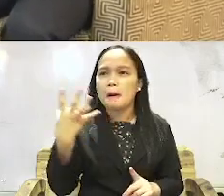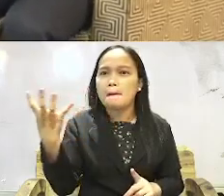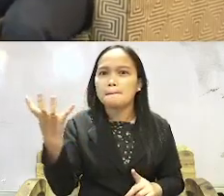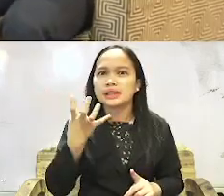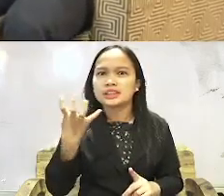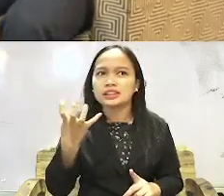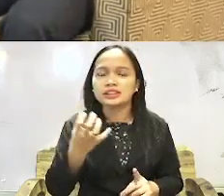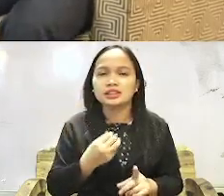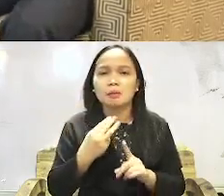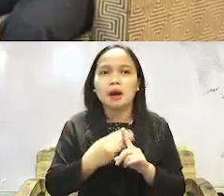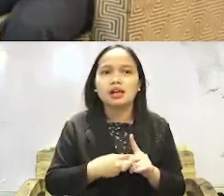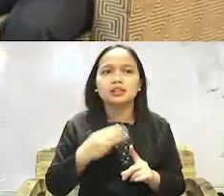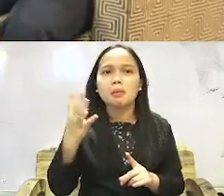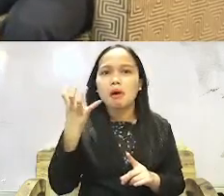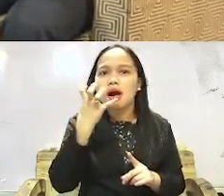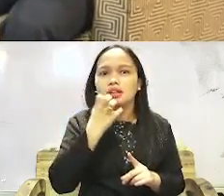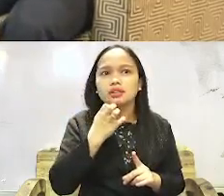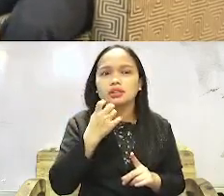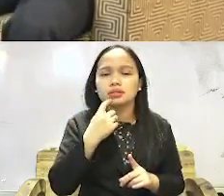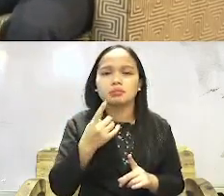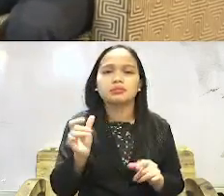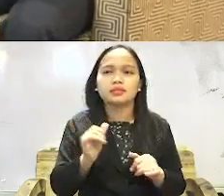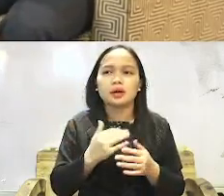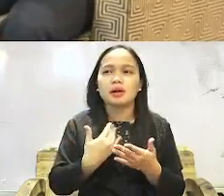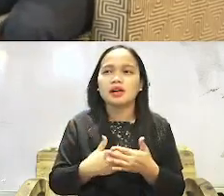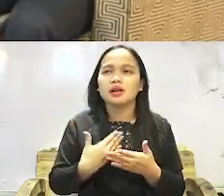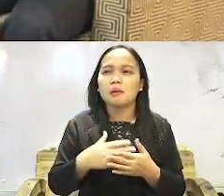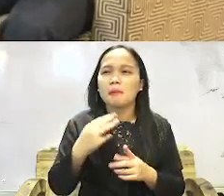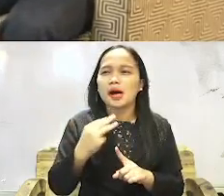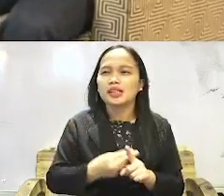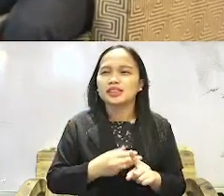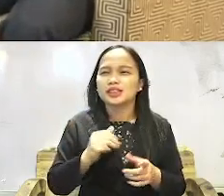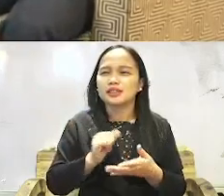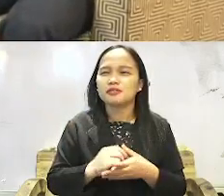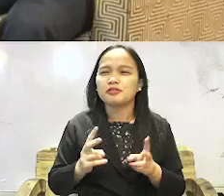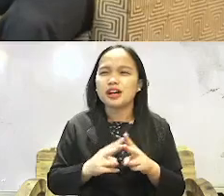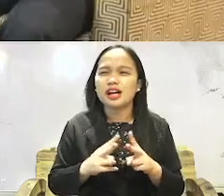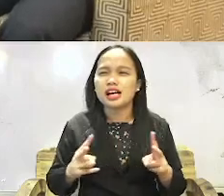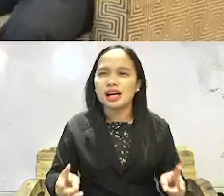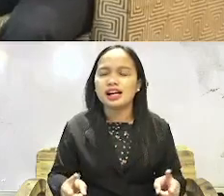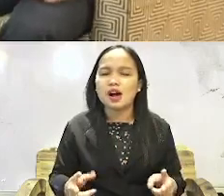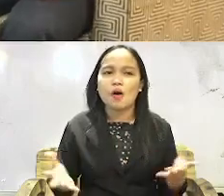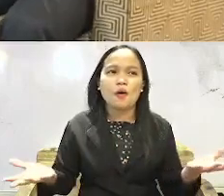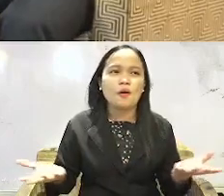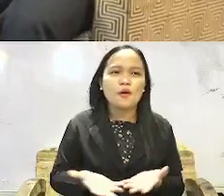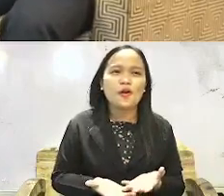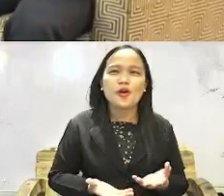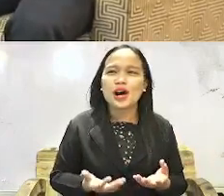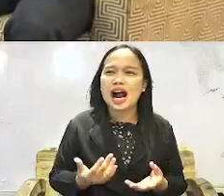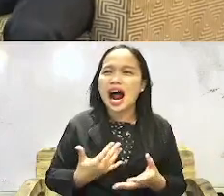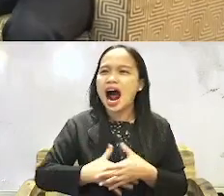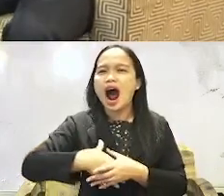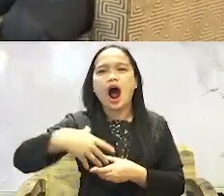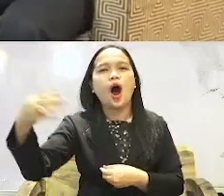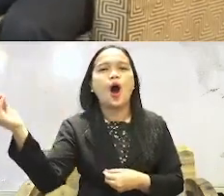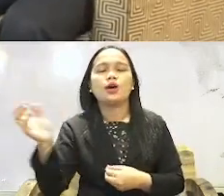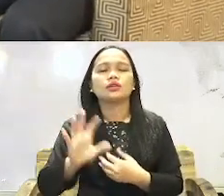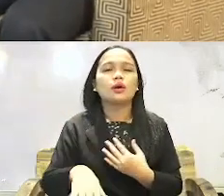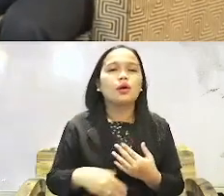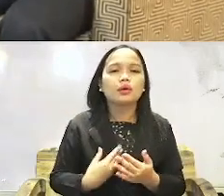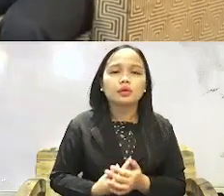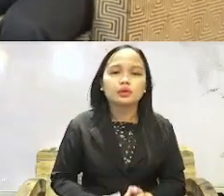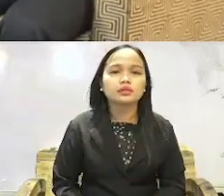Di ba? Papasok na yung buwan ng Marso na kung saan talaga namang eto na. Labasa na lahat.